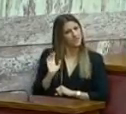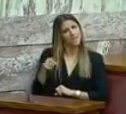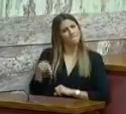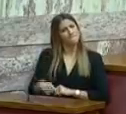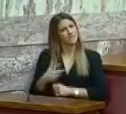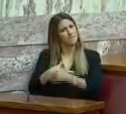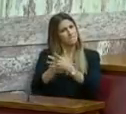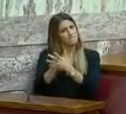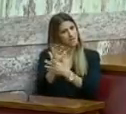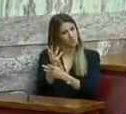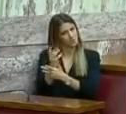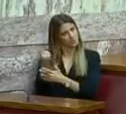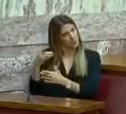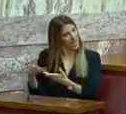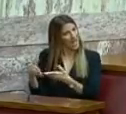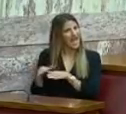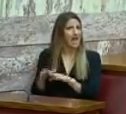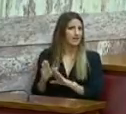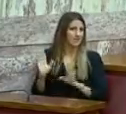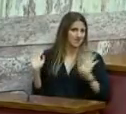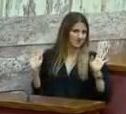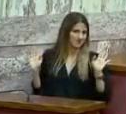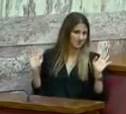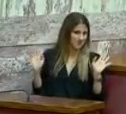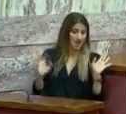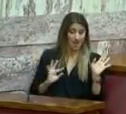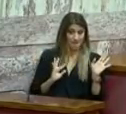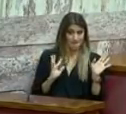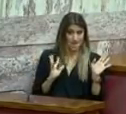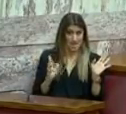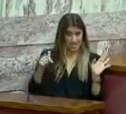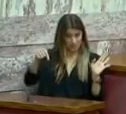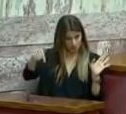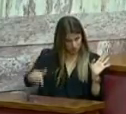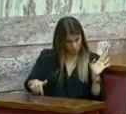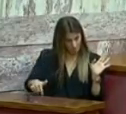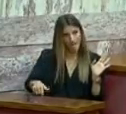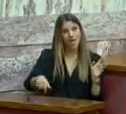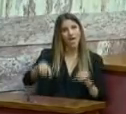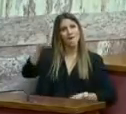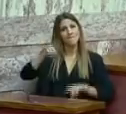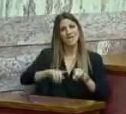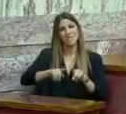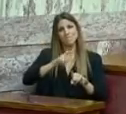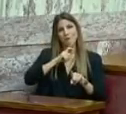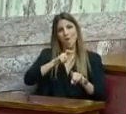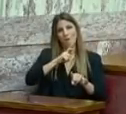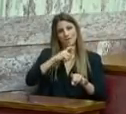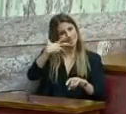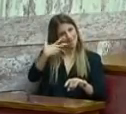τότε, τα οποία ακόμα είναι στην ενεργό πολιτική ζωή.